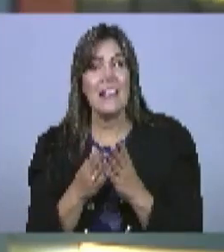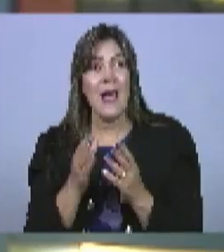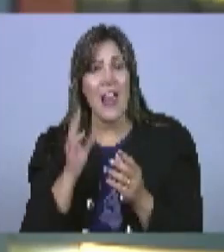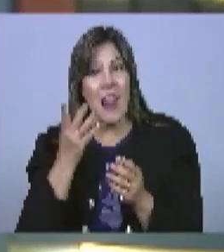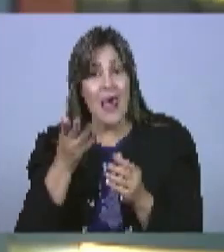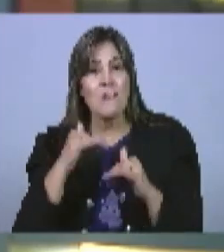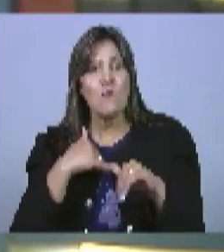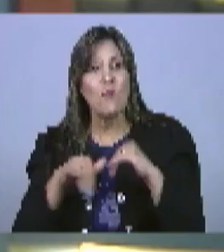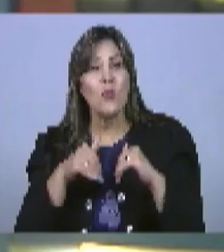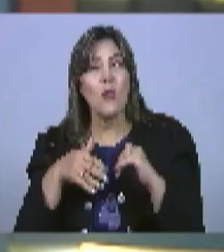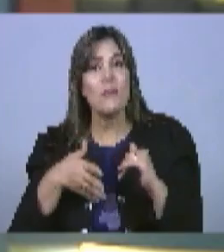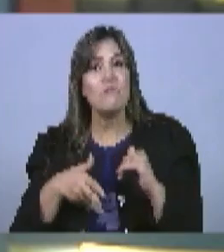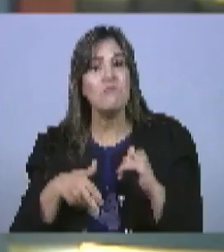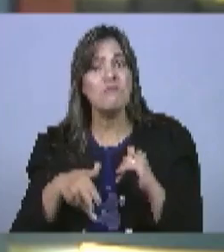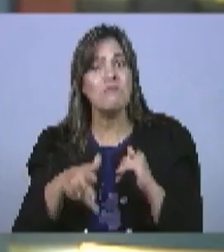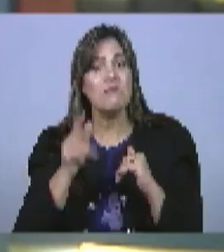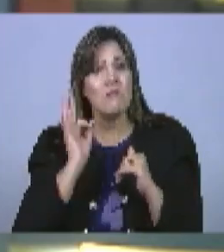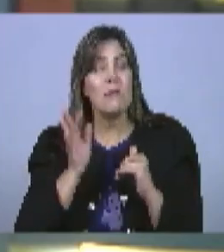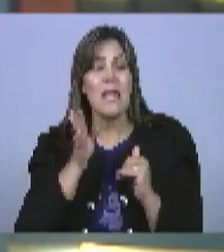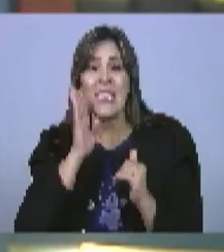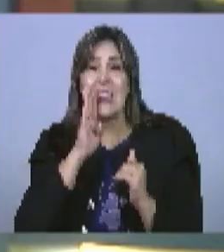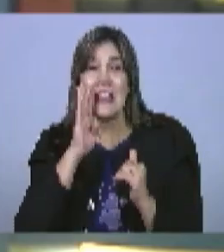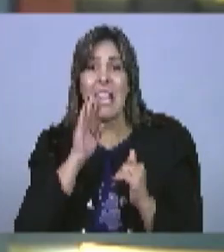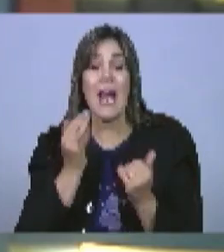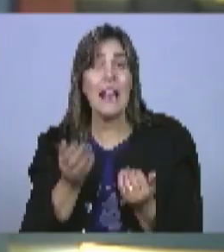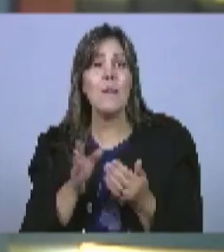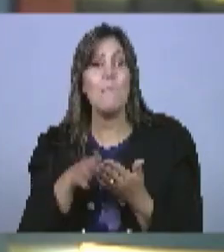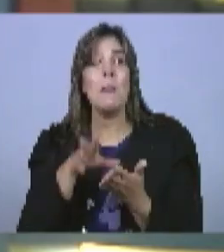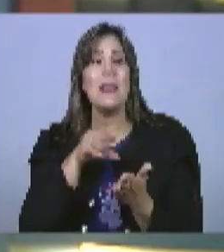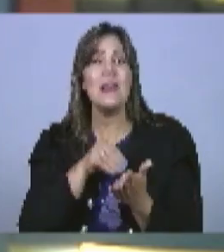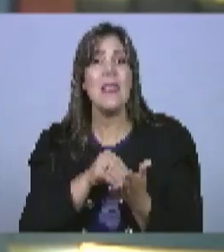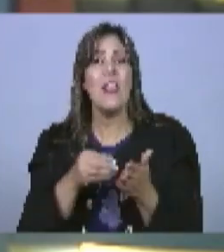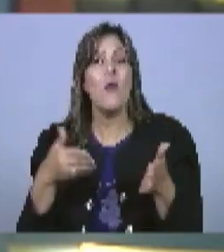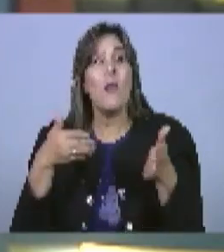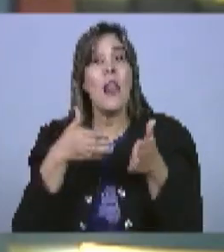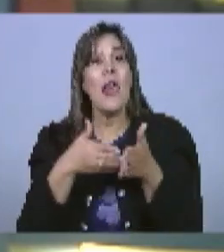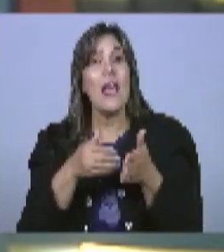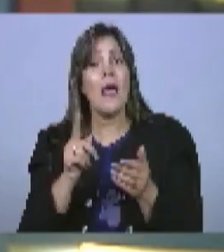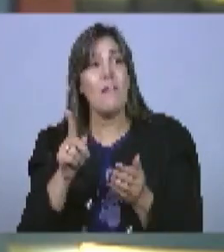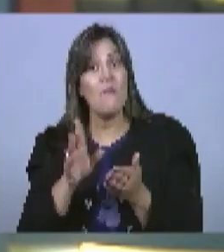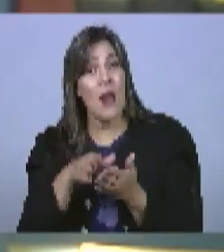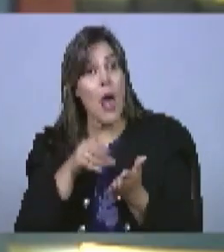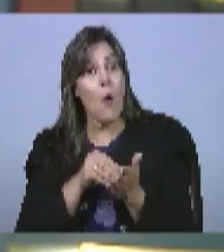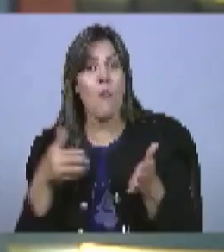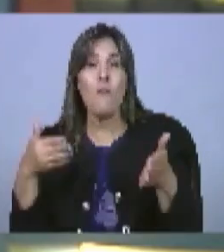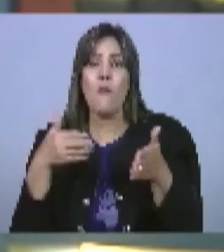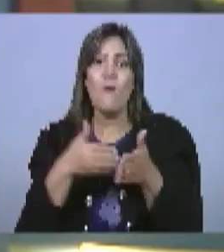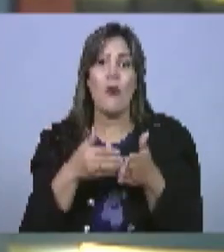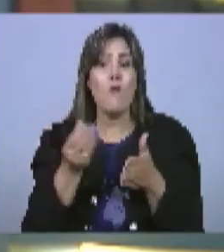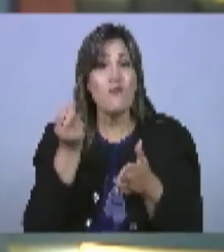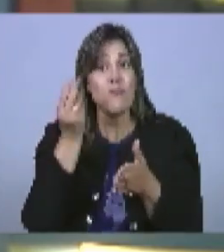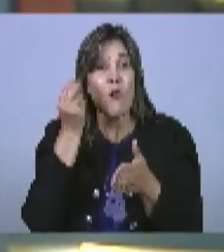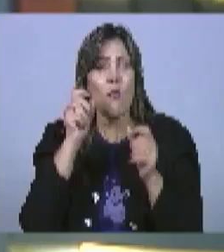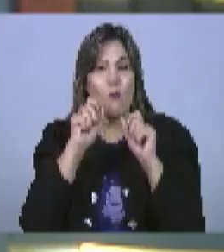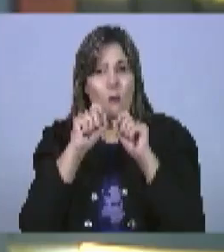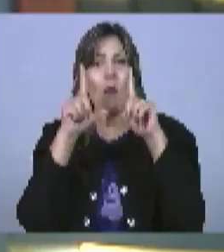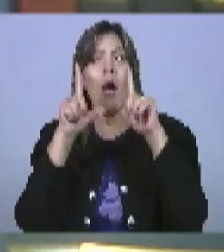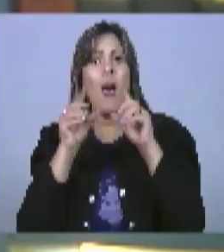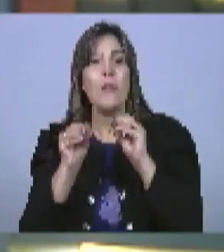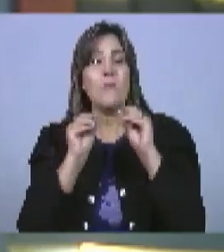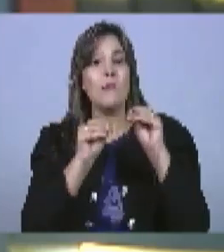لازم نمشي فيه التعليم هو البدايه هو النهايه هو الثقافه هو الوعي هو